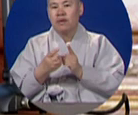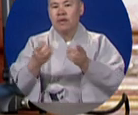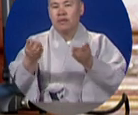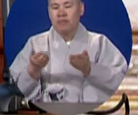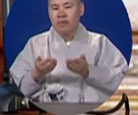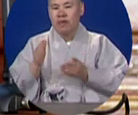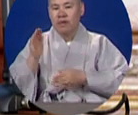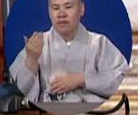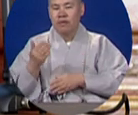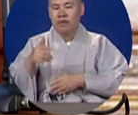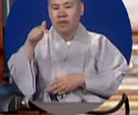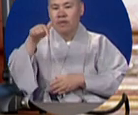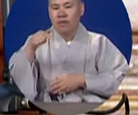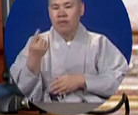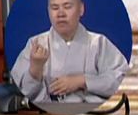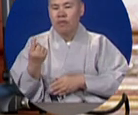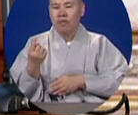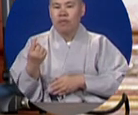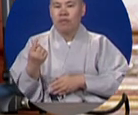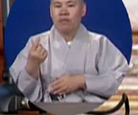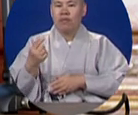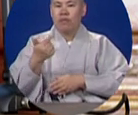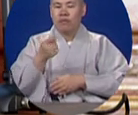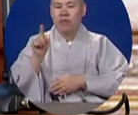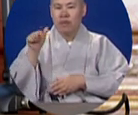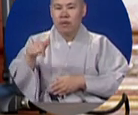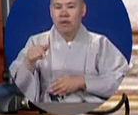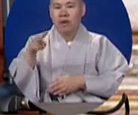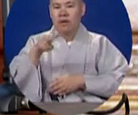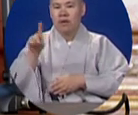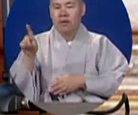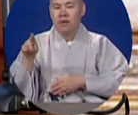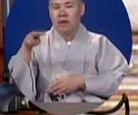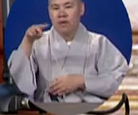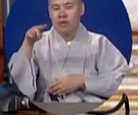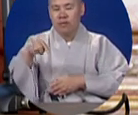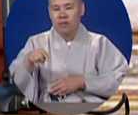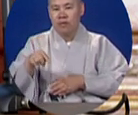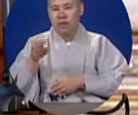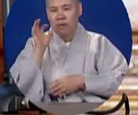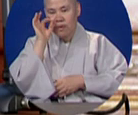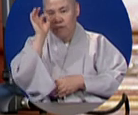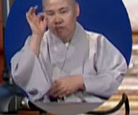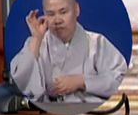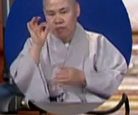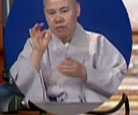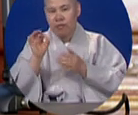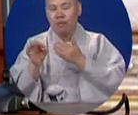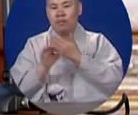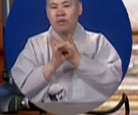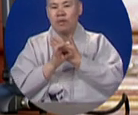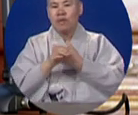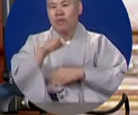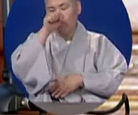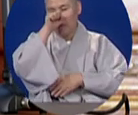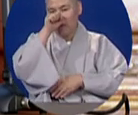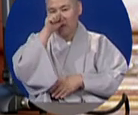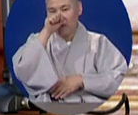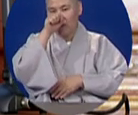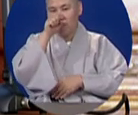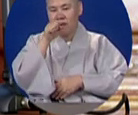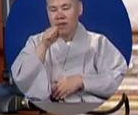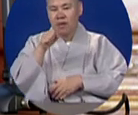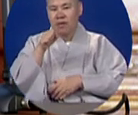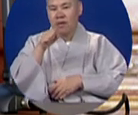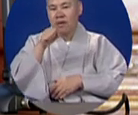고수 낙수 사수 경계를 딱 보면 좋다 이건